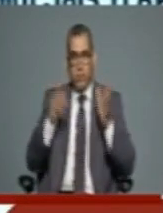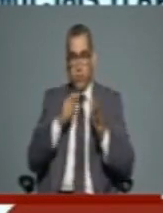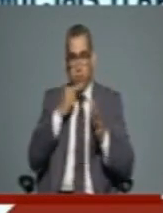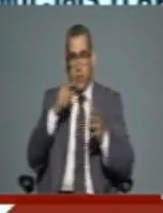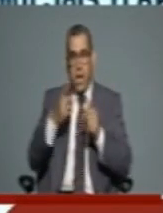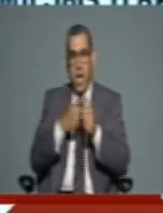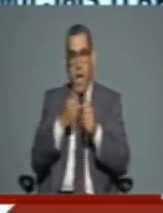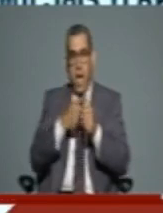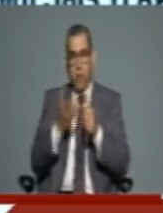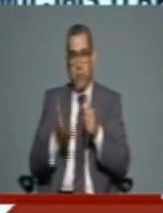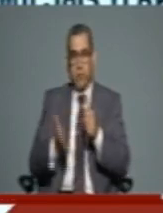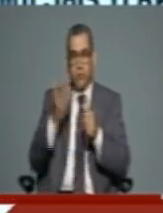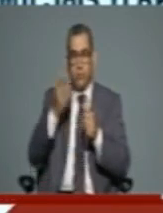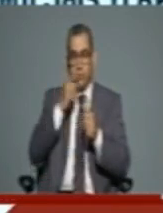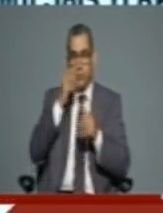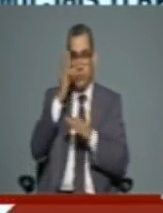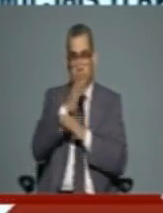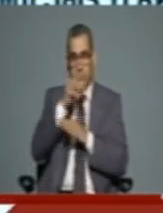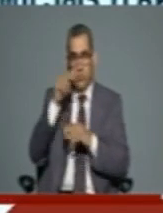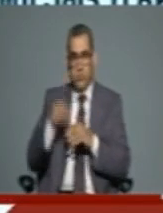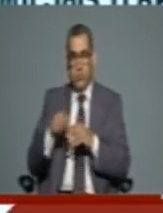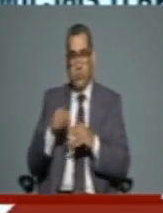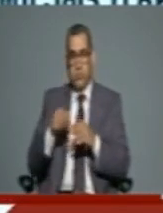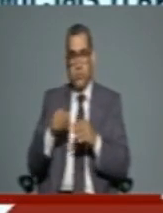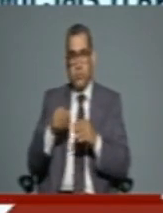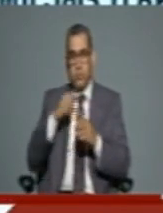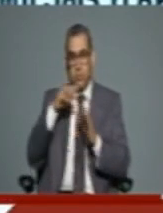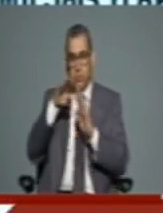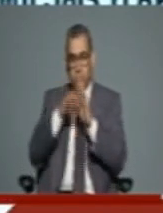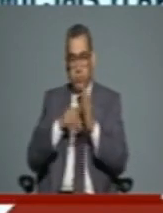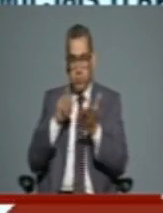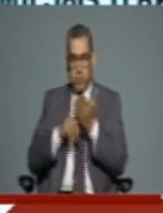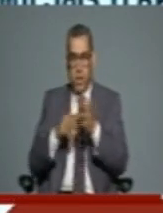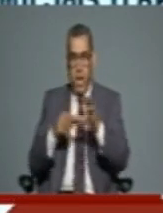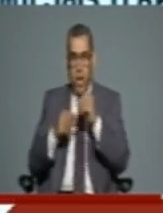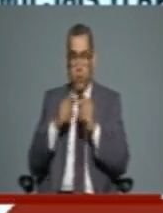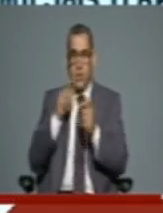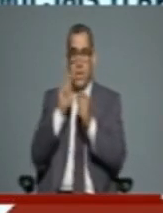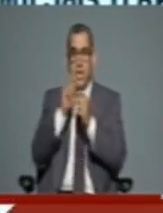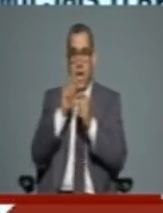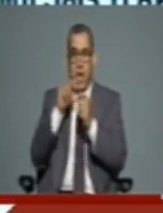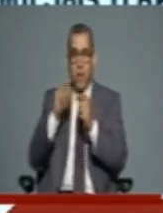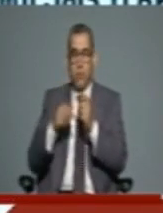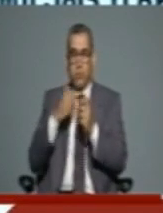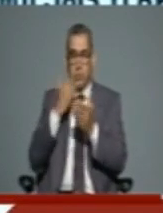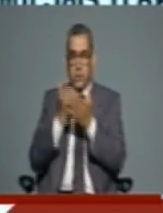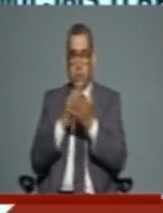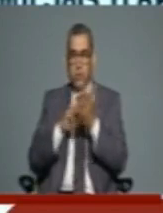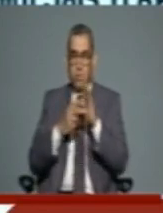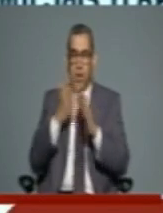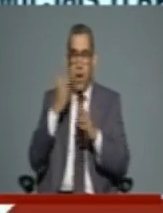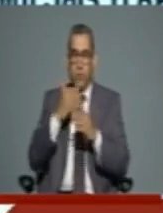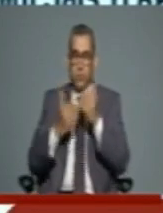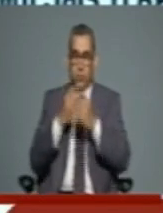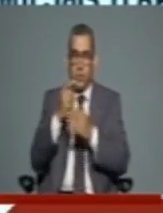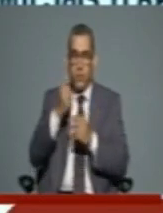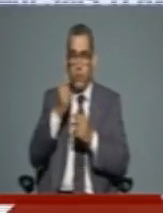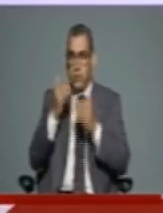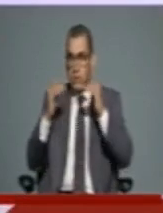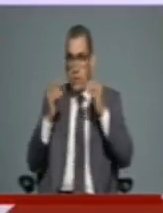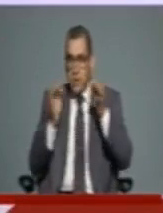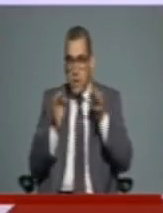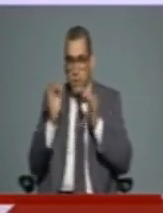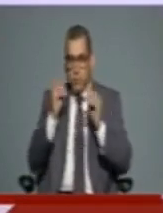الاليات المعتبره اللازمه للافصاح والوضوح وتحديد الاسعار بناء على